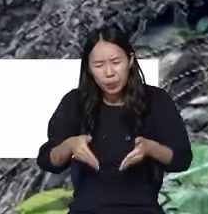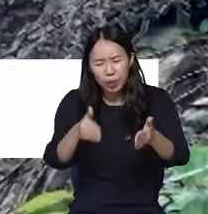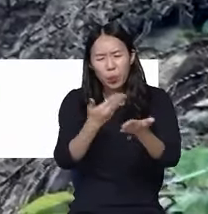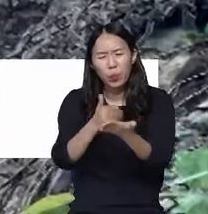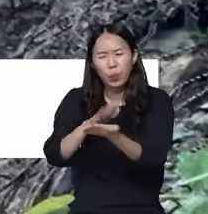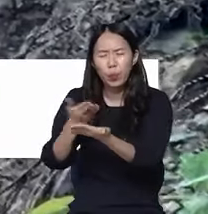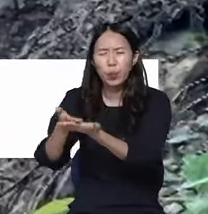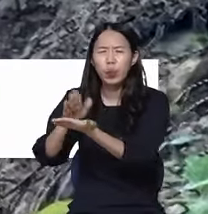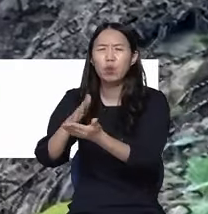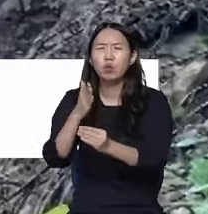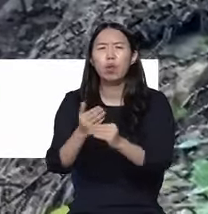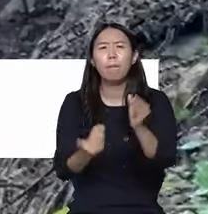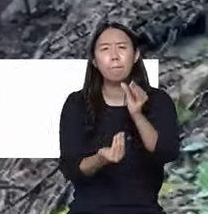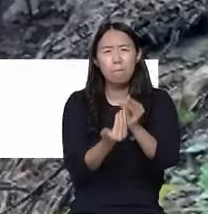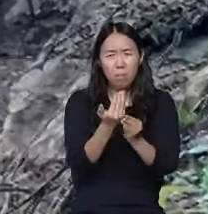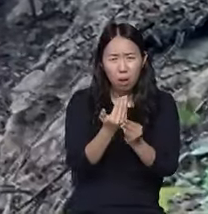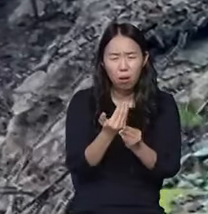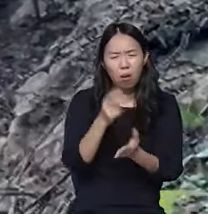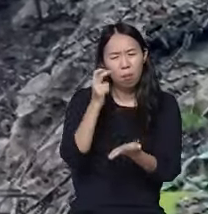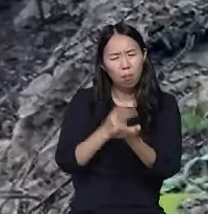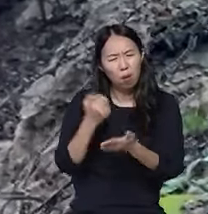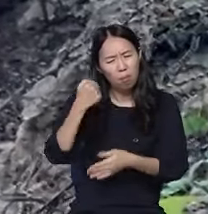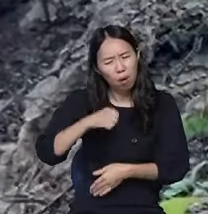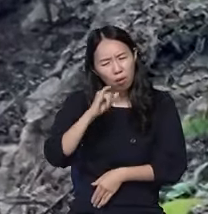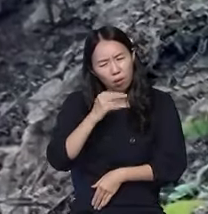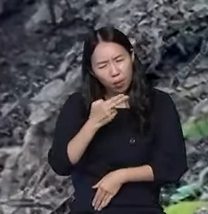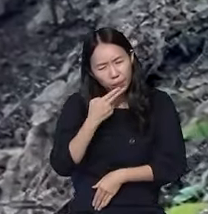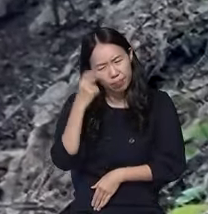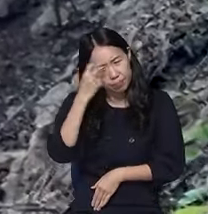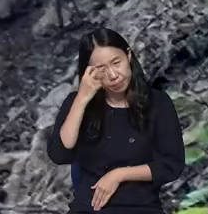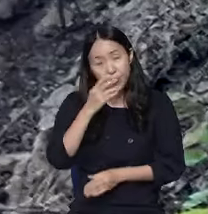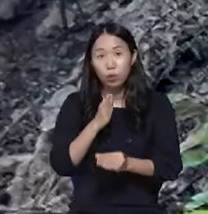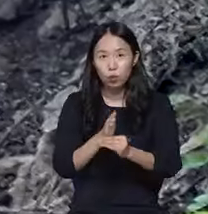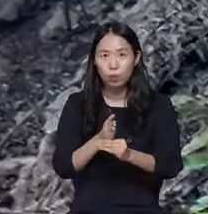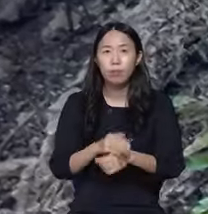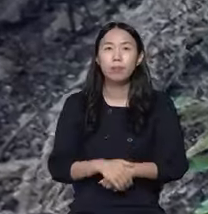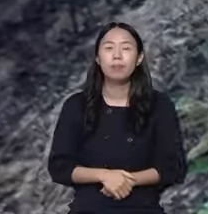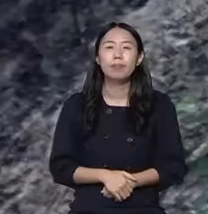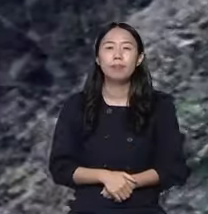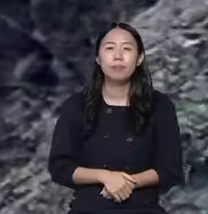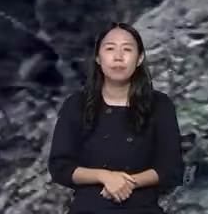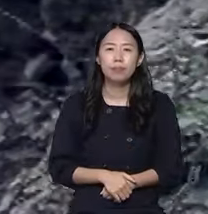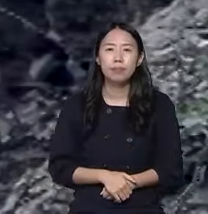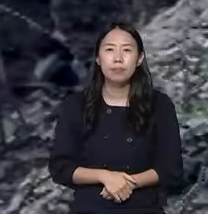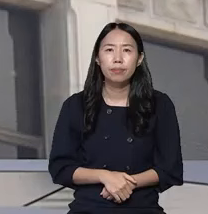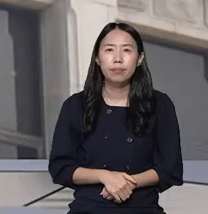보고 중대재해처벌법 위반 여부 등을 조사하고 있습니다.